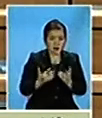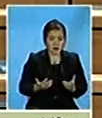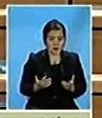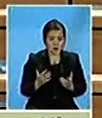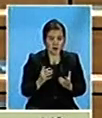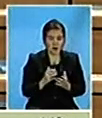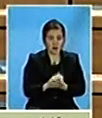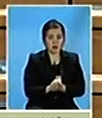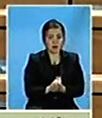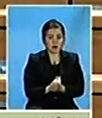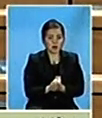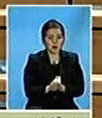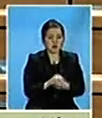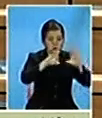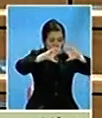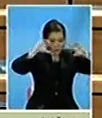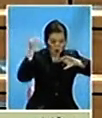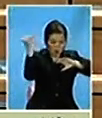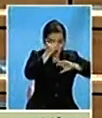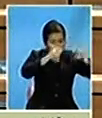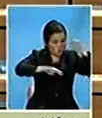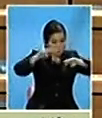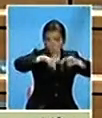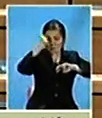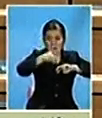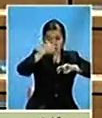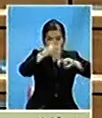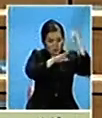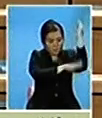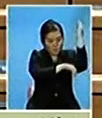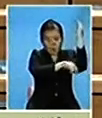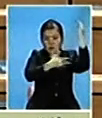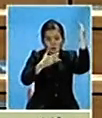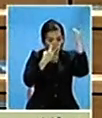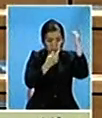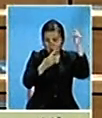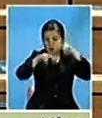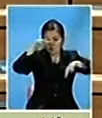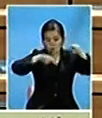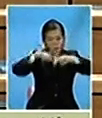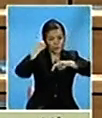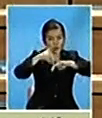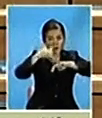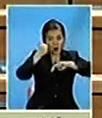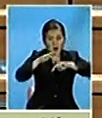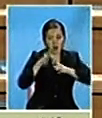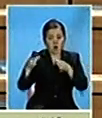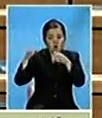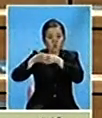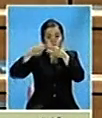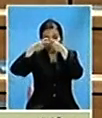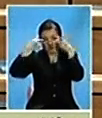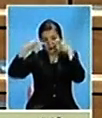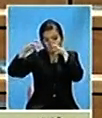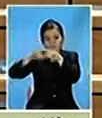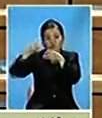ไม่สามารถที่จะควบคุมสถานการณ์ใน3จังหวัดชายแดนภาคใต้ได้นะครับโดยที่ให้กลุ่มผู้ก่อการร้าย